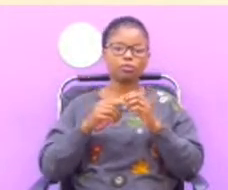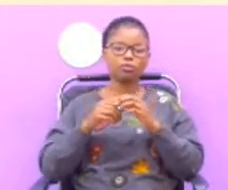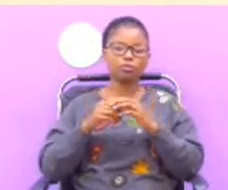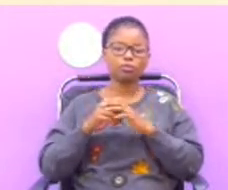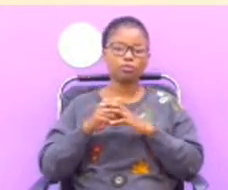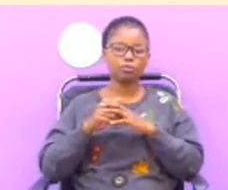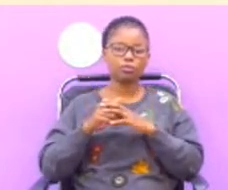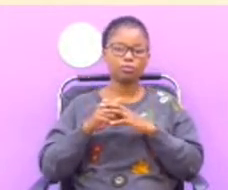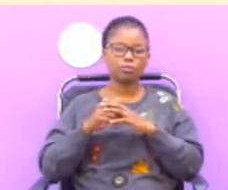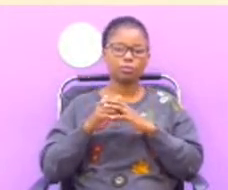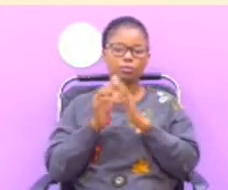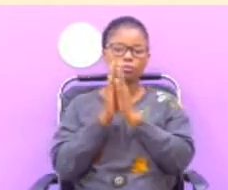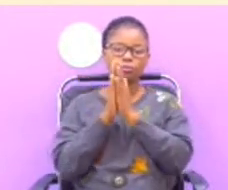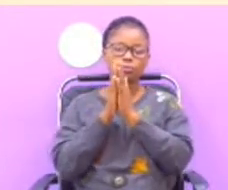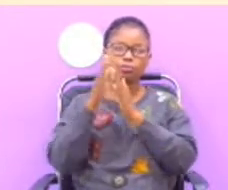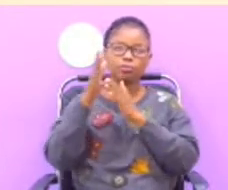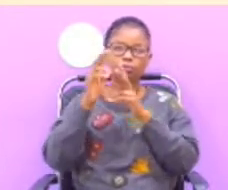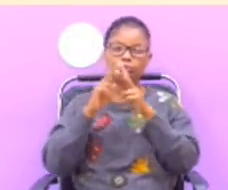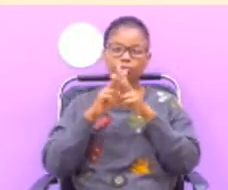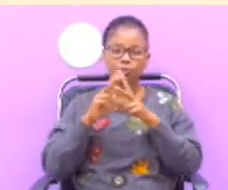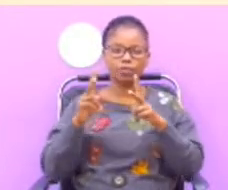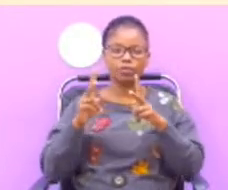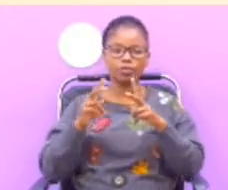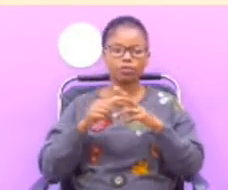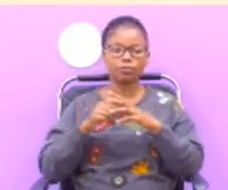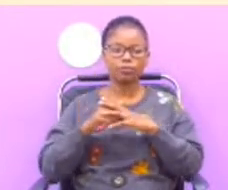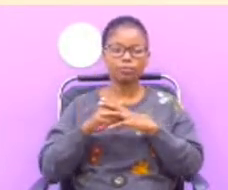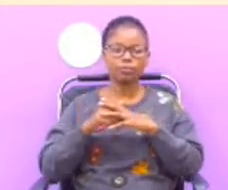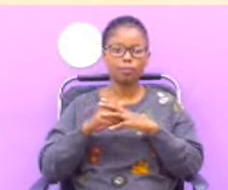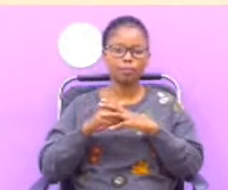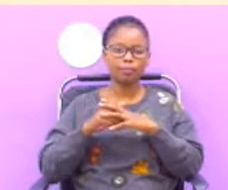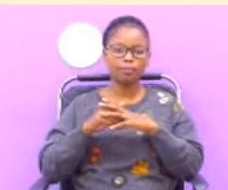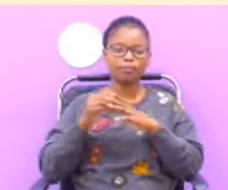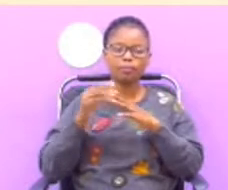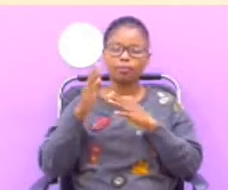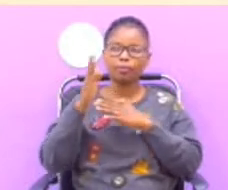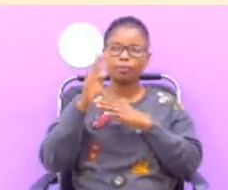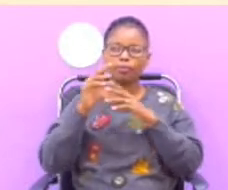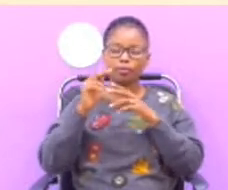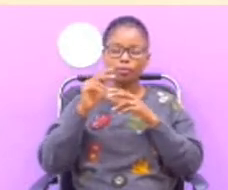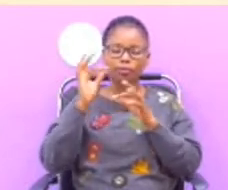Bwana asifiwe sana. Gai wito ni mwihokeku.